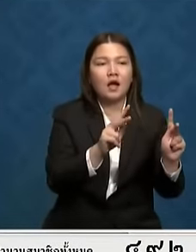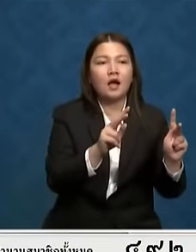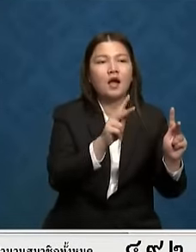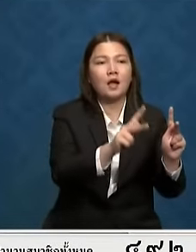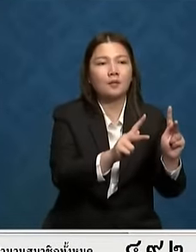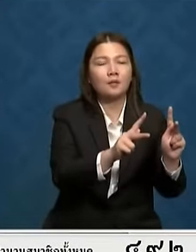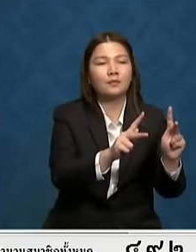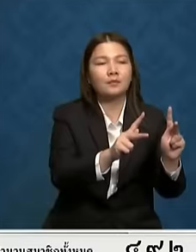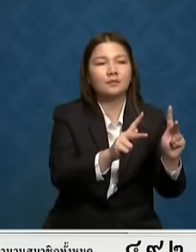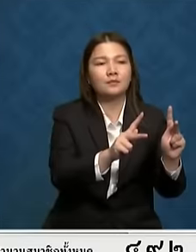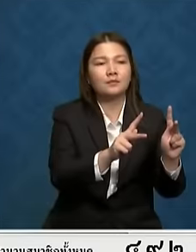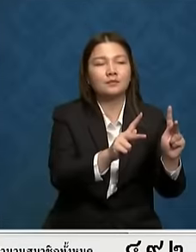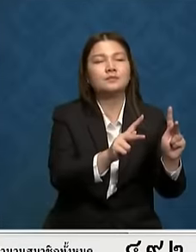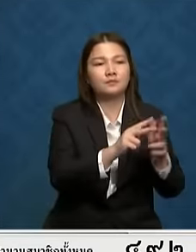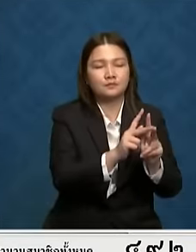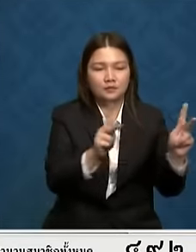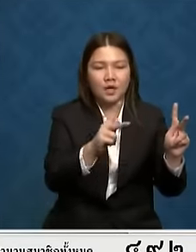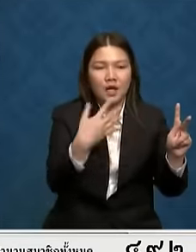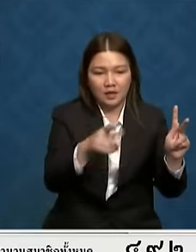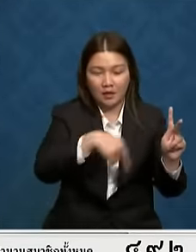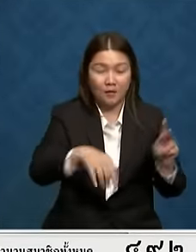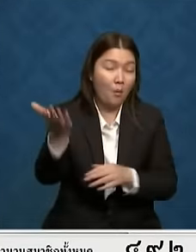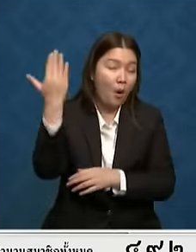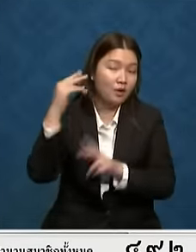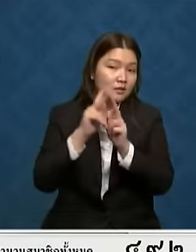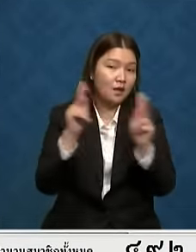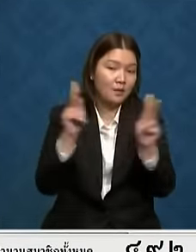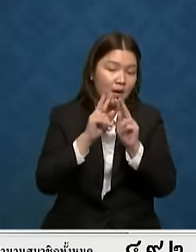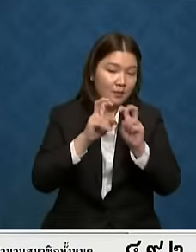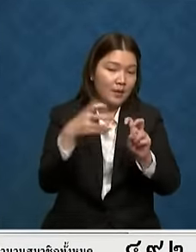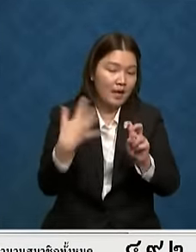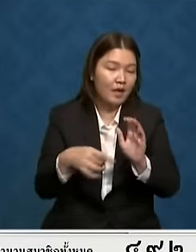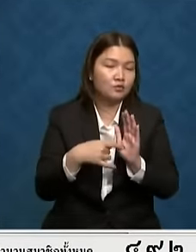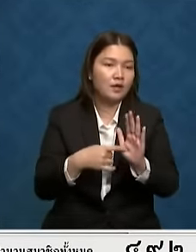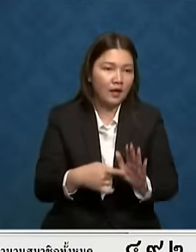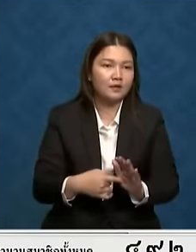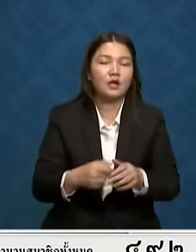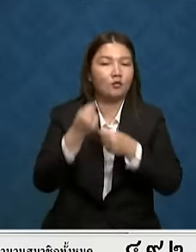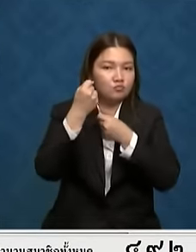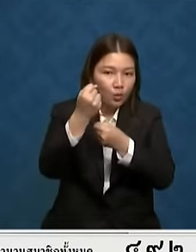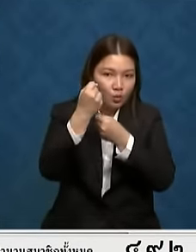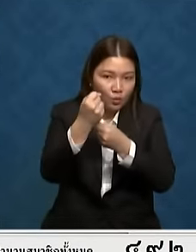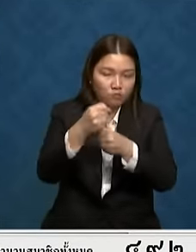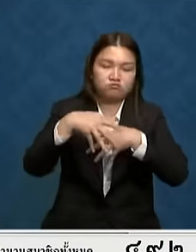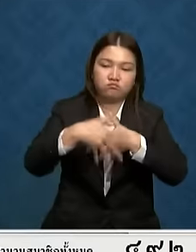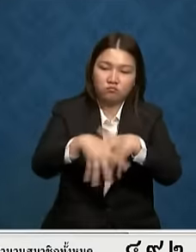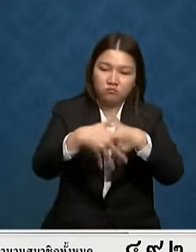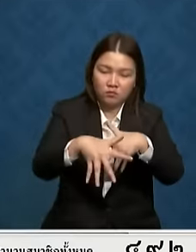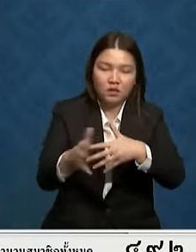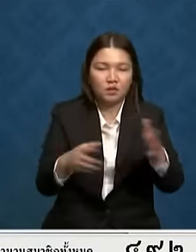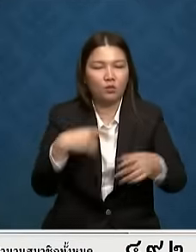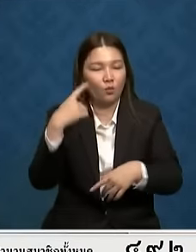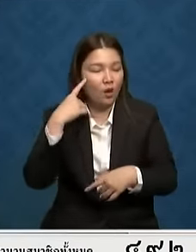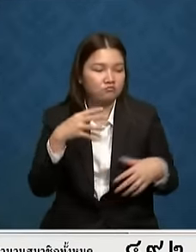กรรมการต่างๆที่เคยศึกษาไม่ว่าจะเป็นเรื่องของการชุมนุมการขัดแย้งทาง